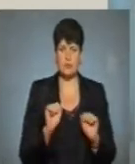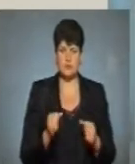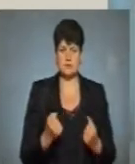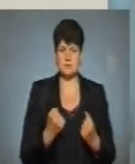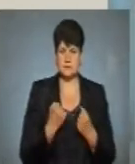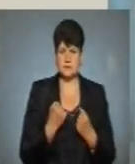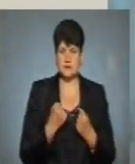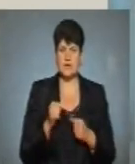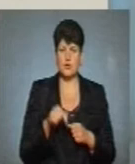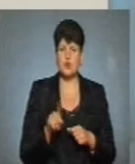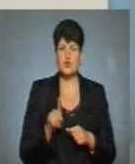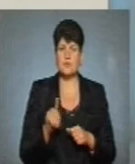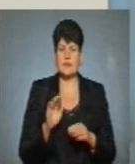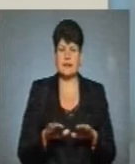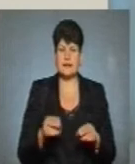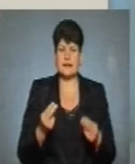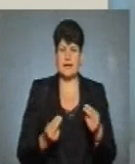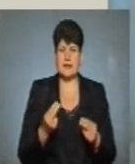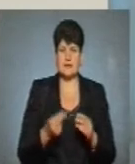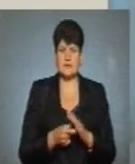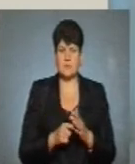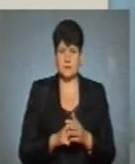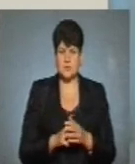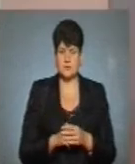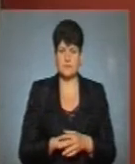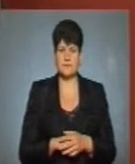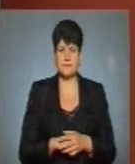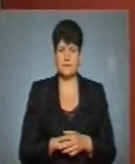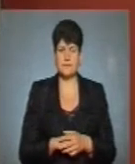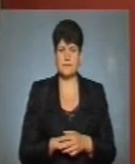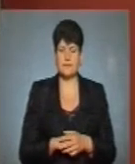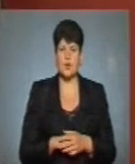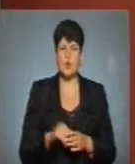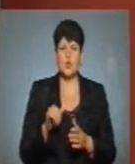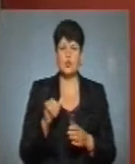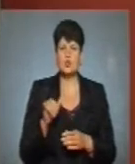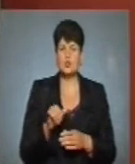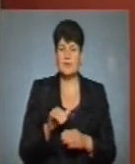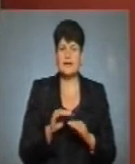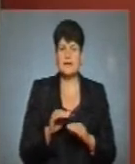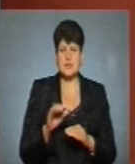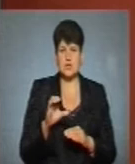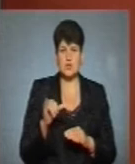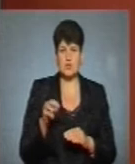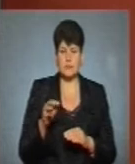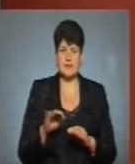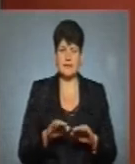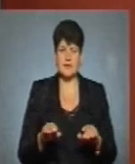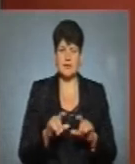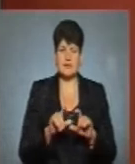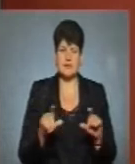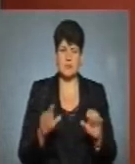для того, щоб дітки гралися в приміщенні. У Сумах дитячі садки прийматимуть дітей